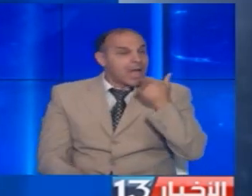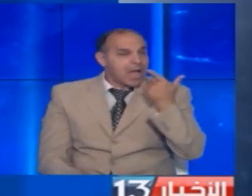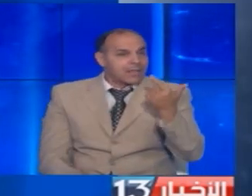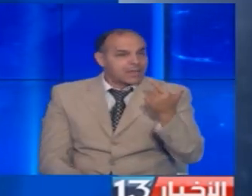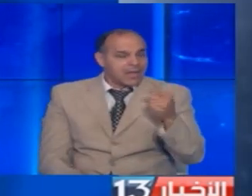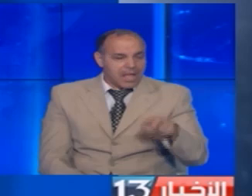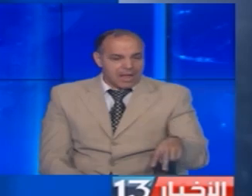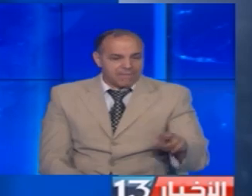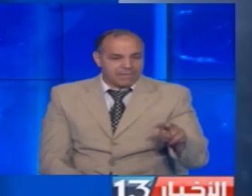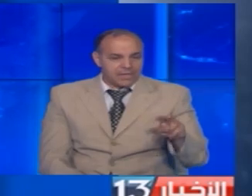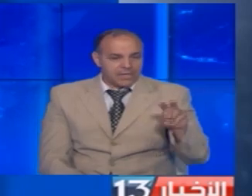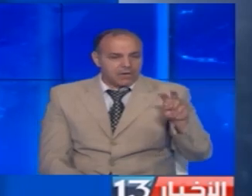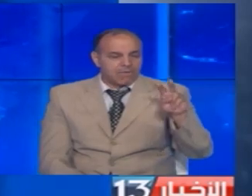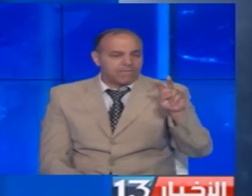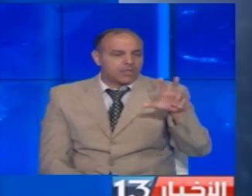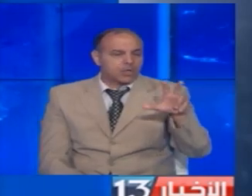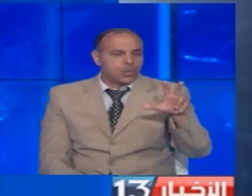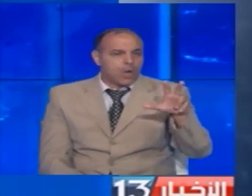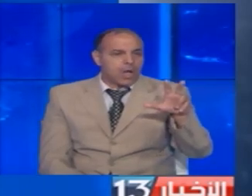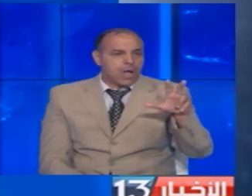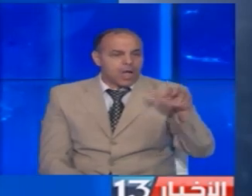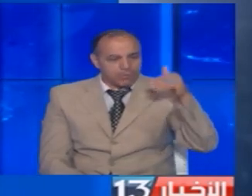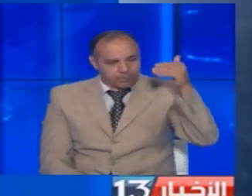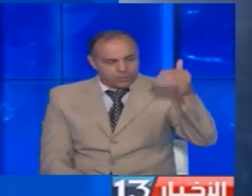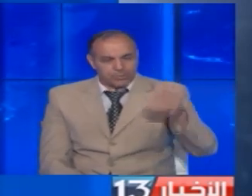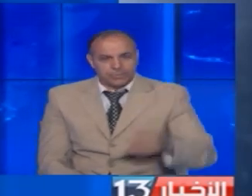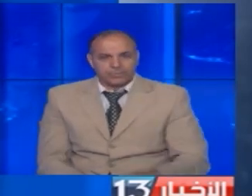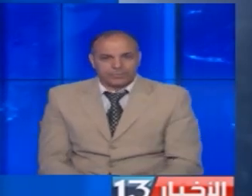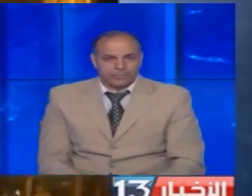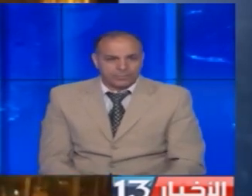عام 2023 على الأقل.